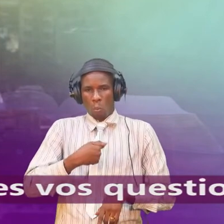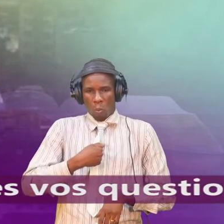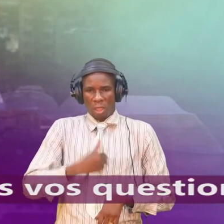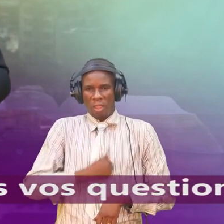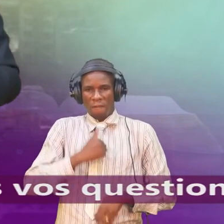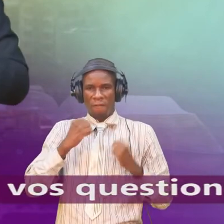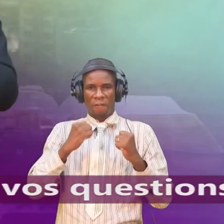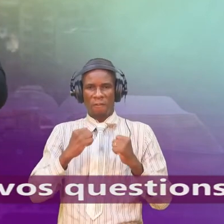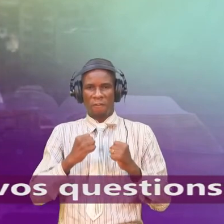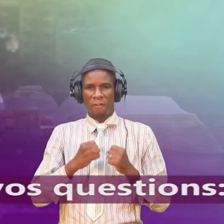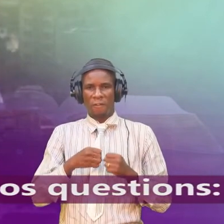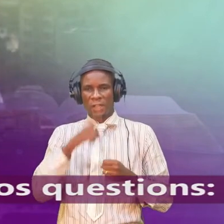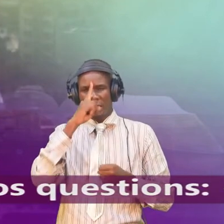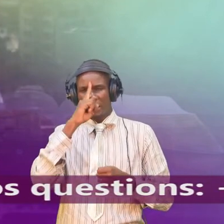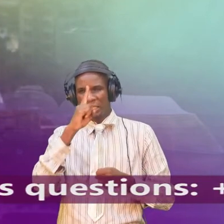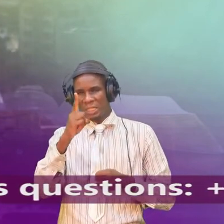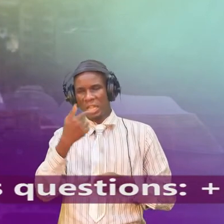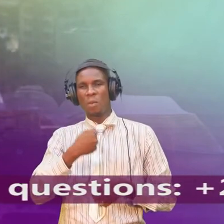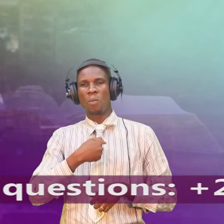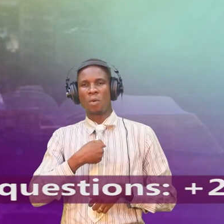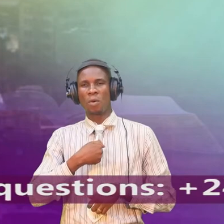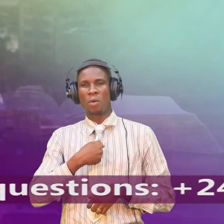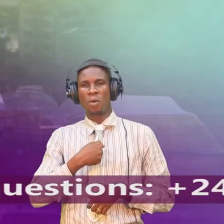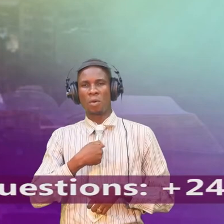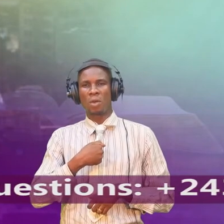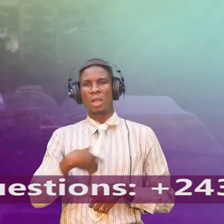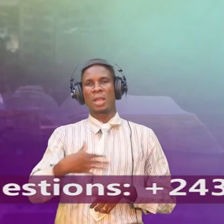Kwa uwezo wako, kwa uhakika wako,